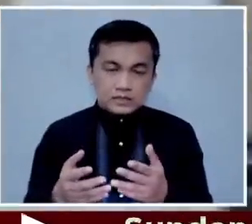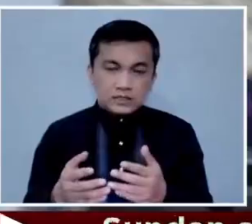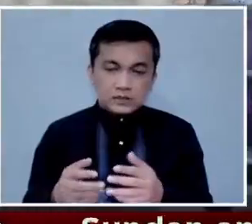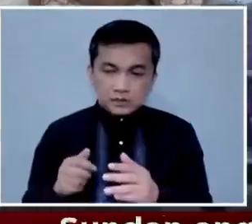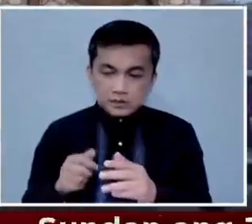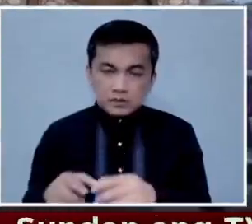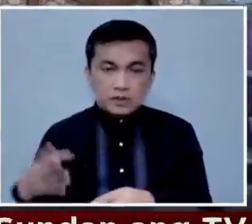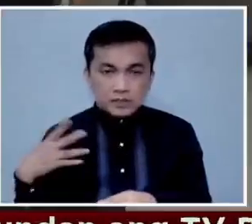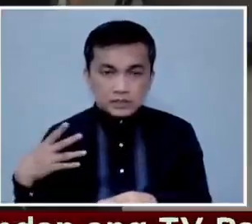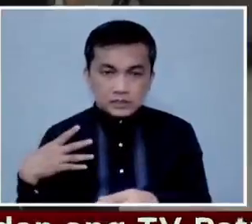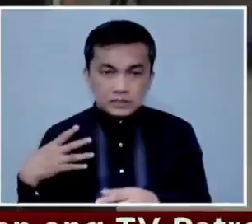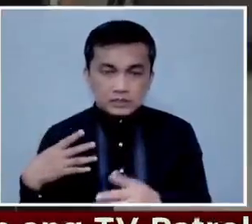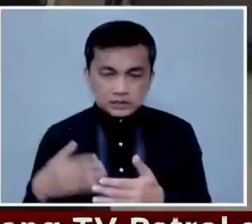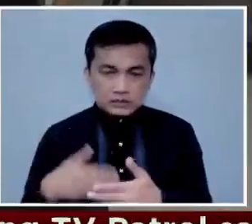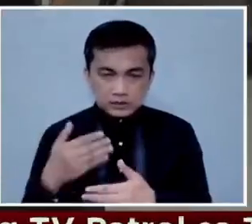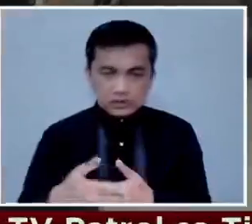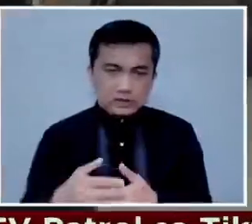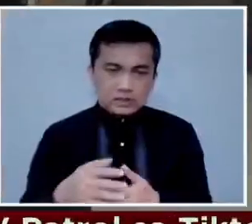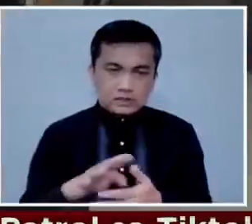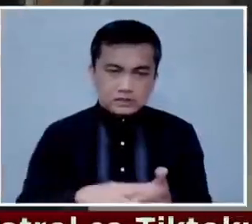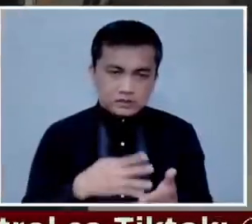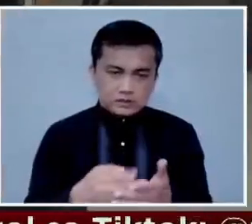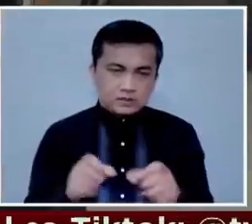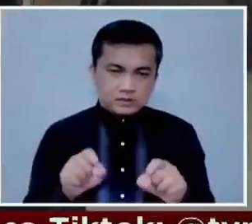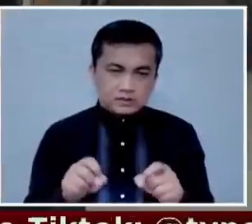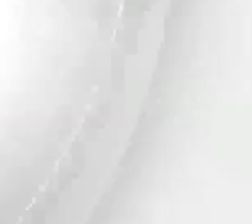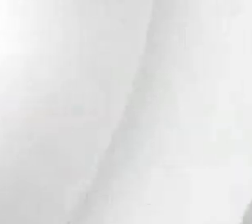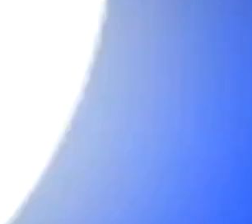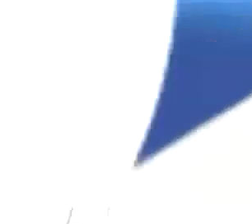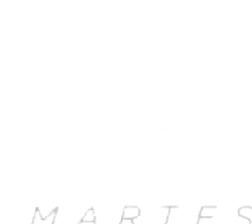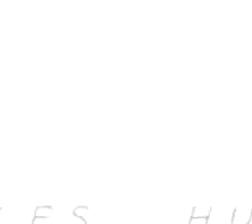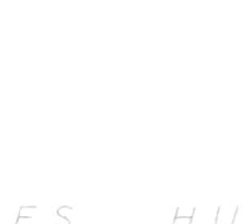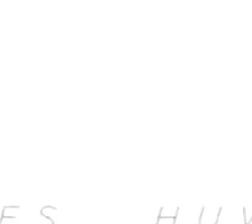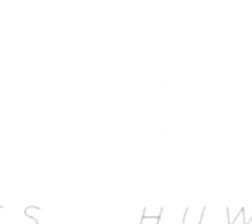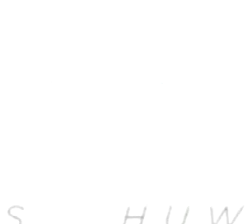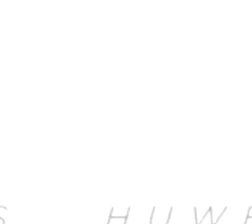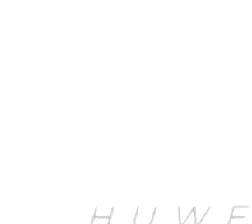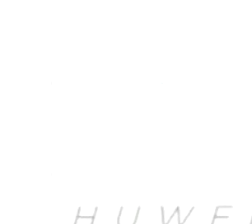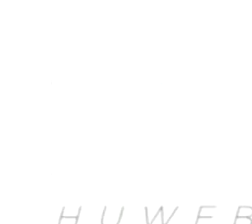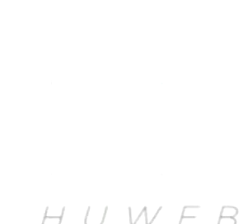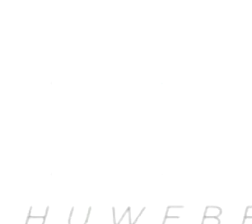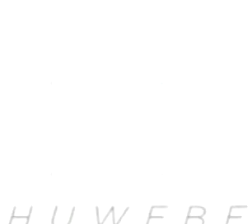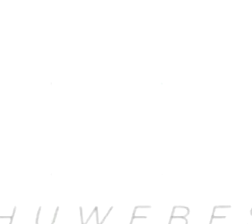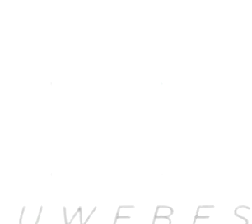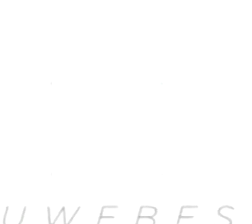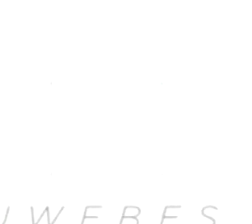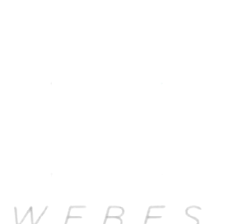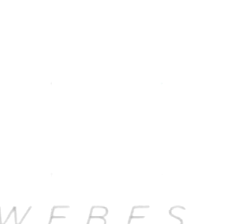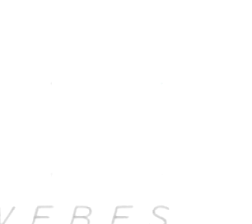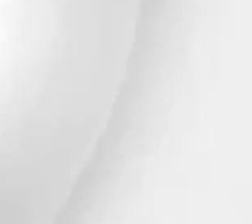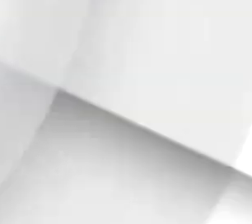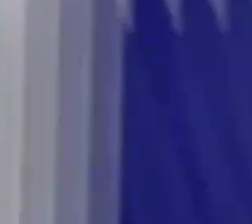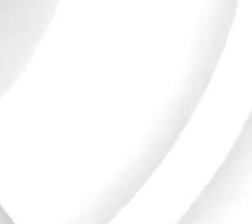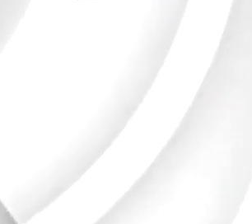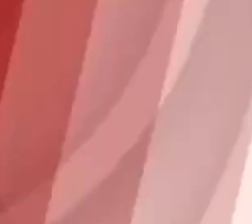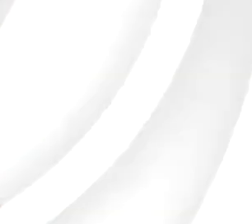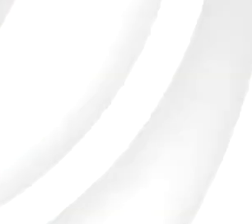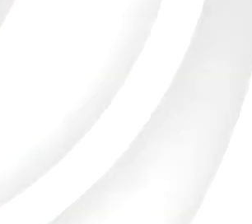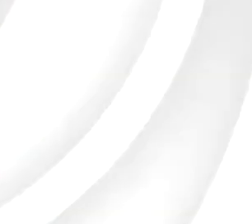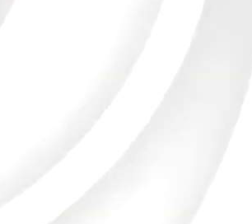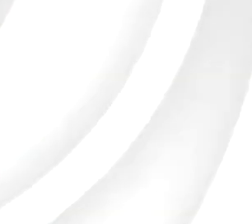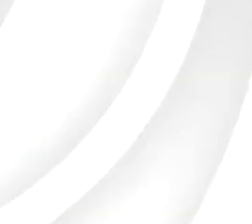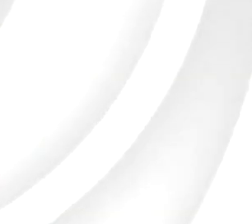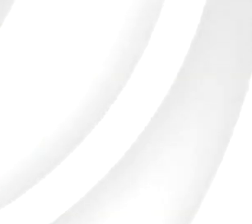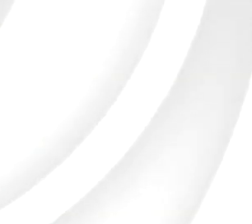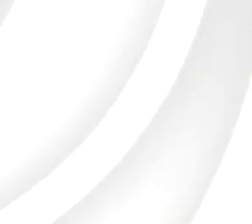yung sunod na schedule ng pagbebenta ng ticket. Zen. Tuloy-tuloy po ang ating pagpapatrol sa bayan mula